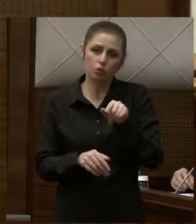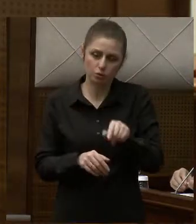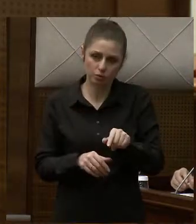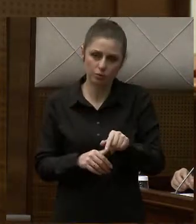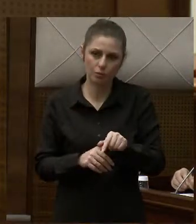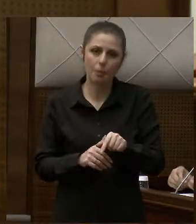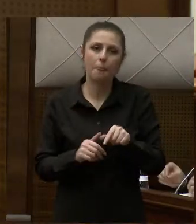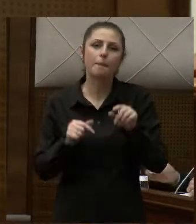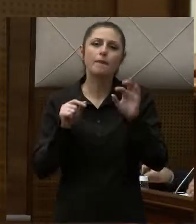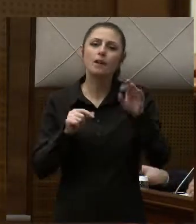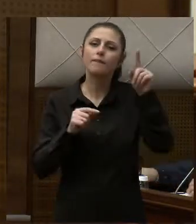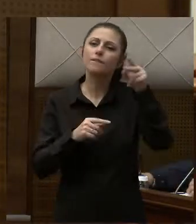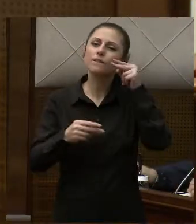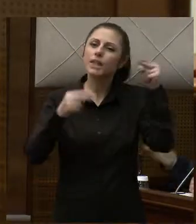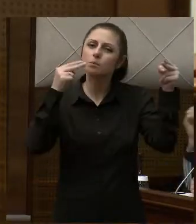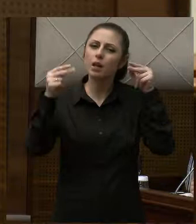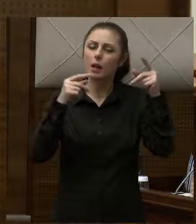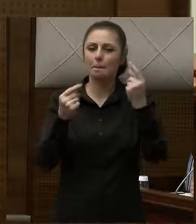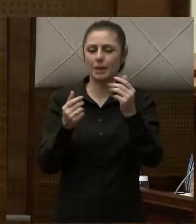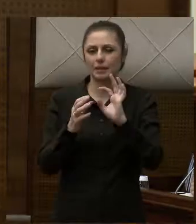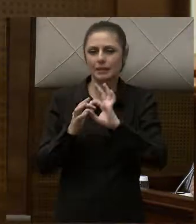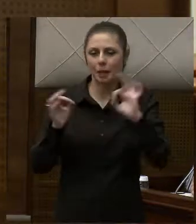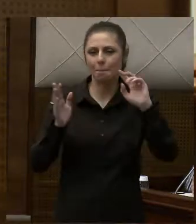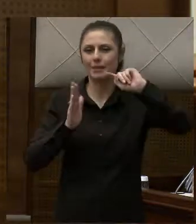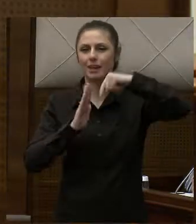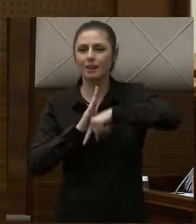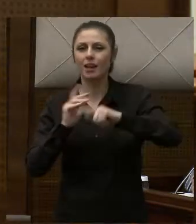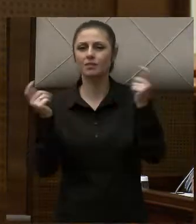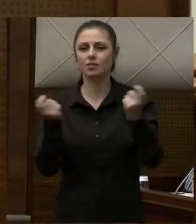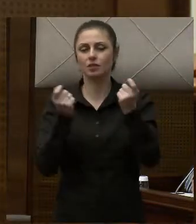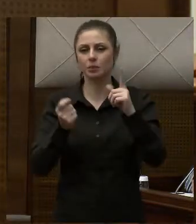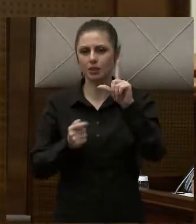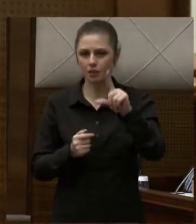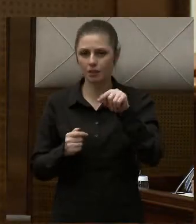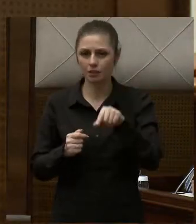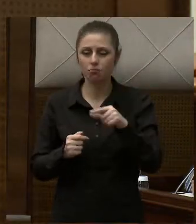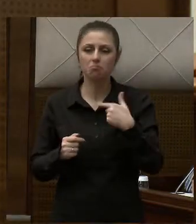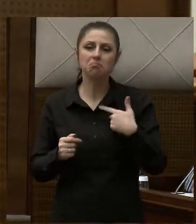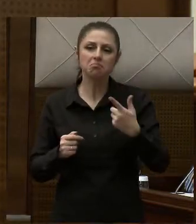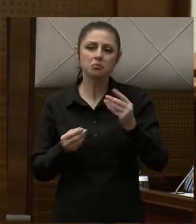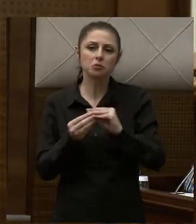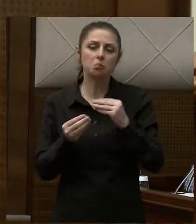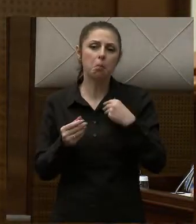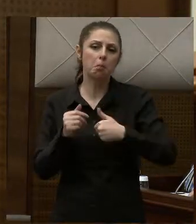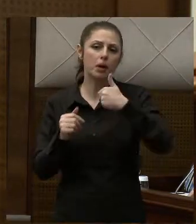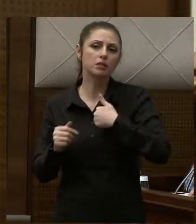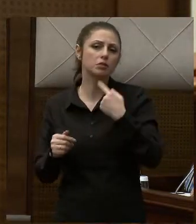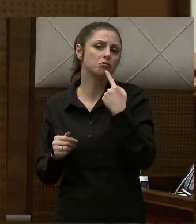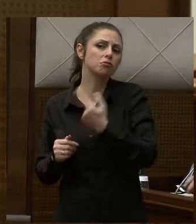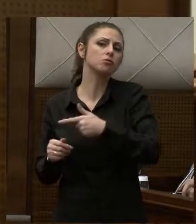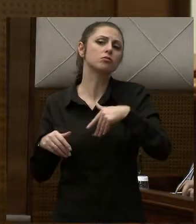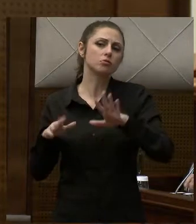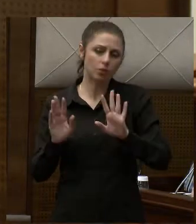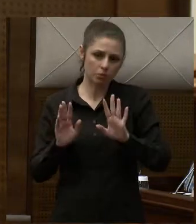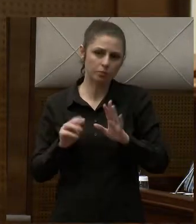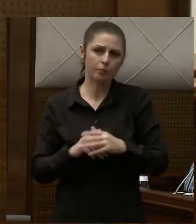alınsa, bu firmalarla ilgili biraz daha detaylı çalışma yapılsaydı. Tabii ki burada suçu başkana bulmak da istemiyorum ki Sayın Başkan da